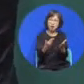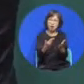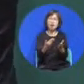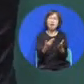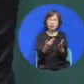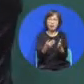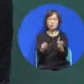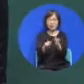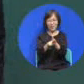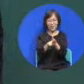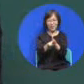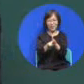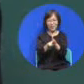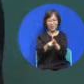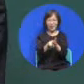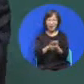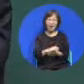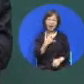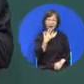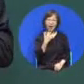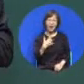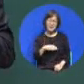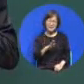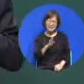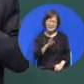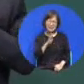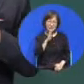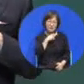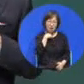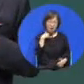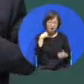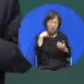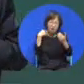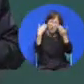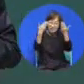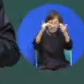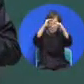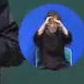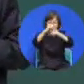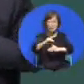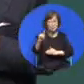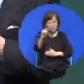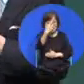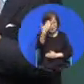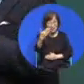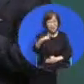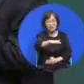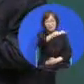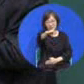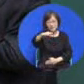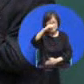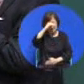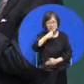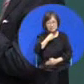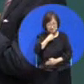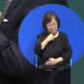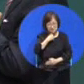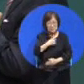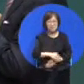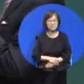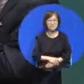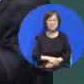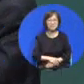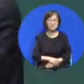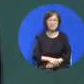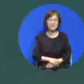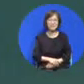Abraham, what kind of true devotion did he give? 이걸 바로 우리가 붙잡아야 되는 언약이죠. So this is the covenant that we all must grab hold of. 하나님의 참된